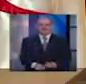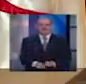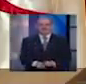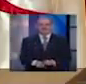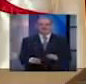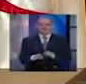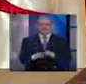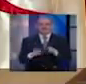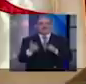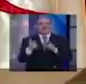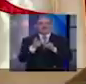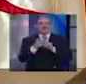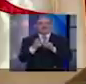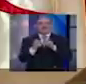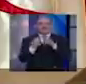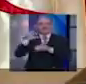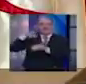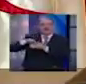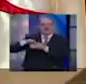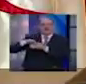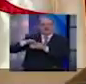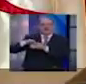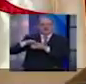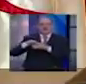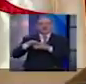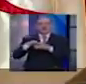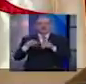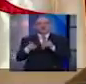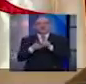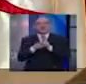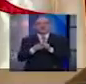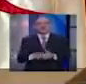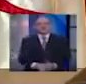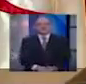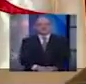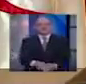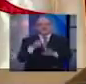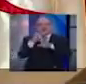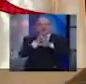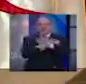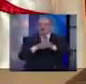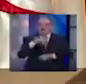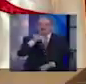واش حنا واش نحتاجو حنا ماذا بينا un président qui parle de problèmes concrets, qui nous propose des solutions concrètes.